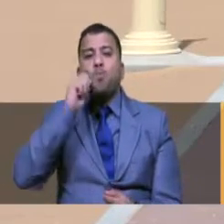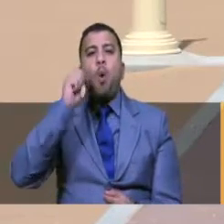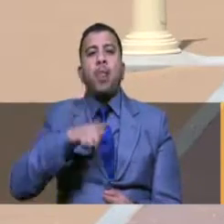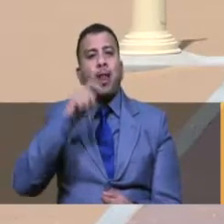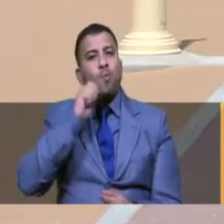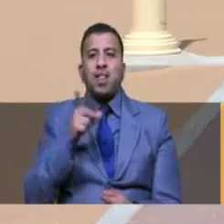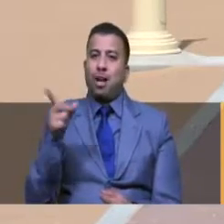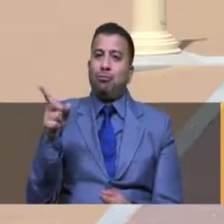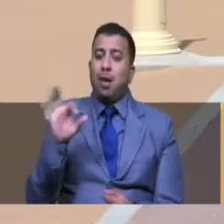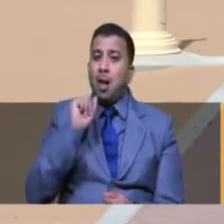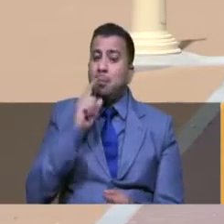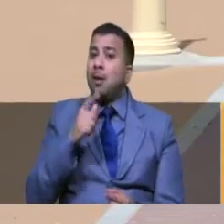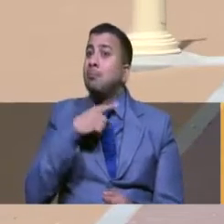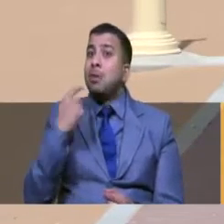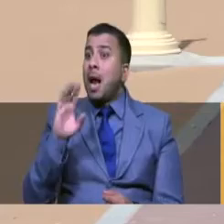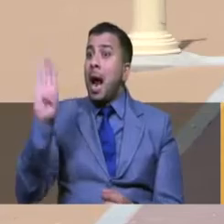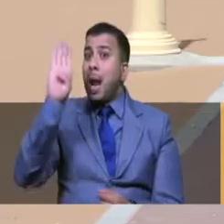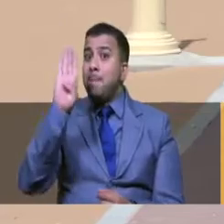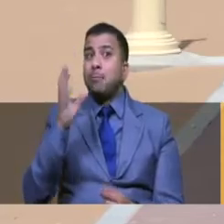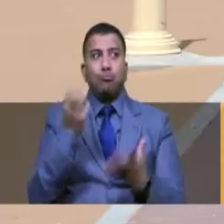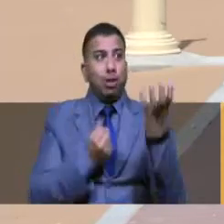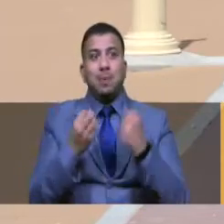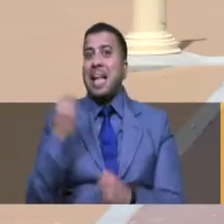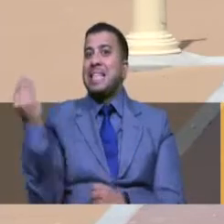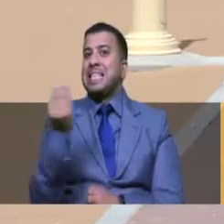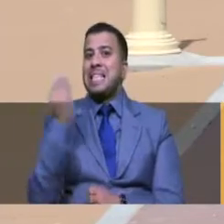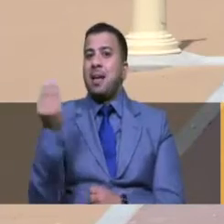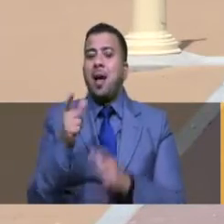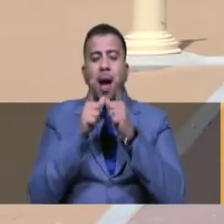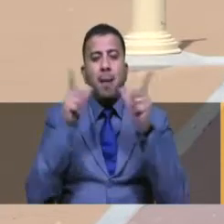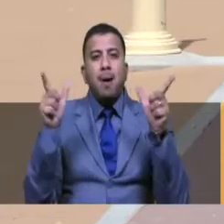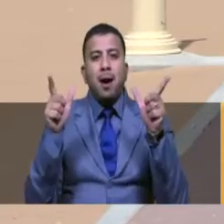المواطنين وإبراز المدينة كوجهة سياحية.